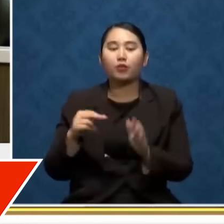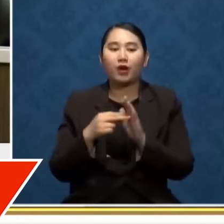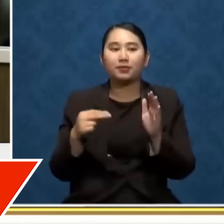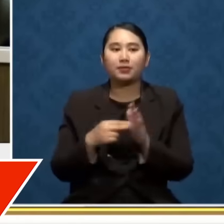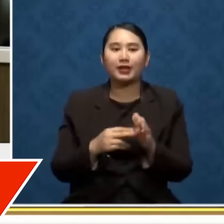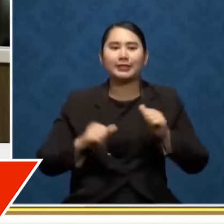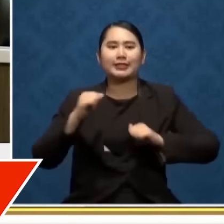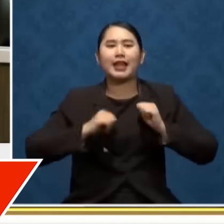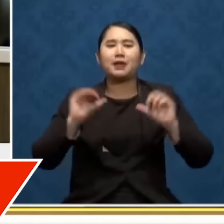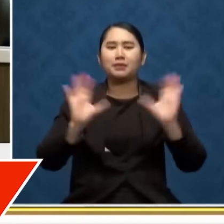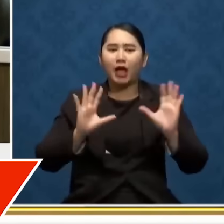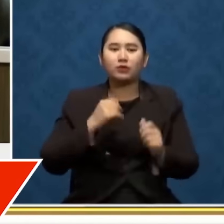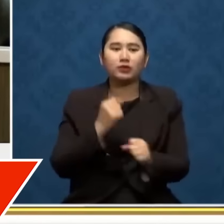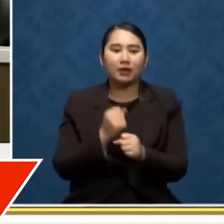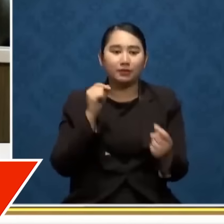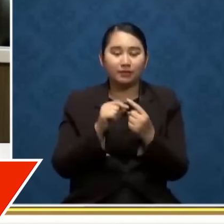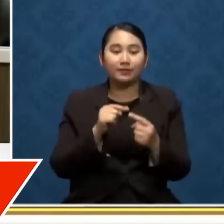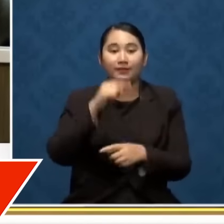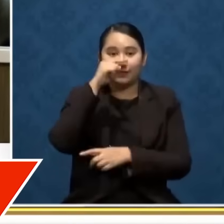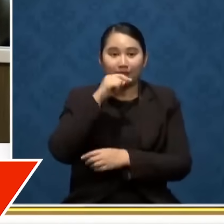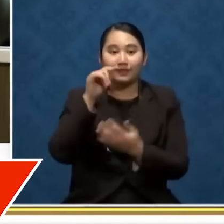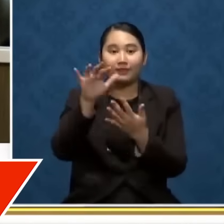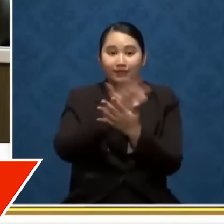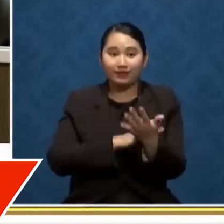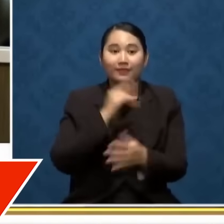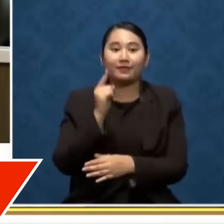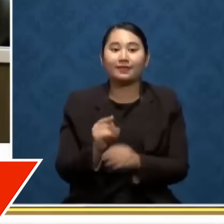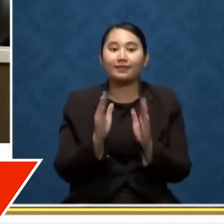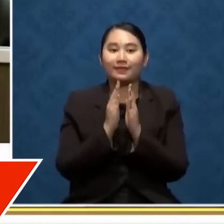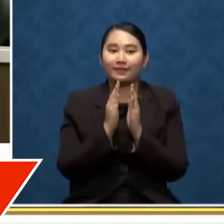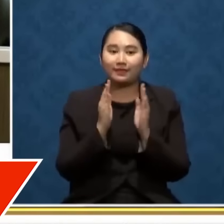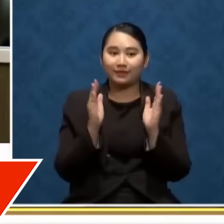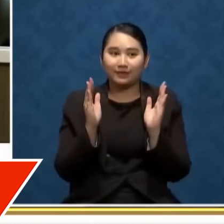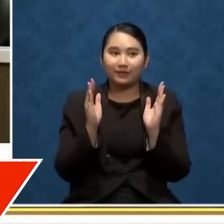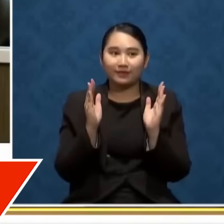การแสดงแล้วก็ทำเพื่อชาติอย่างแท้จริงครับขอบพระคุณครับ